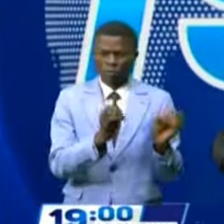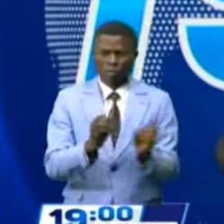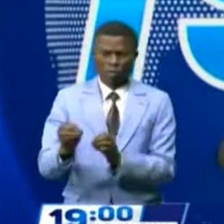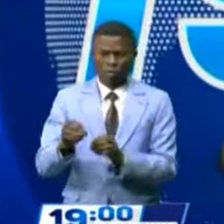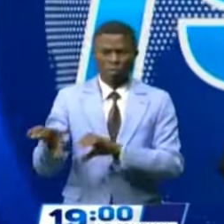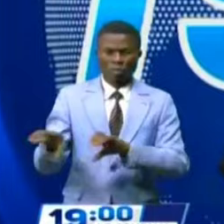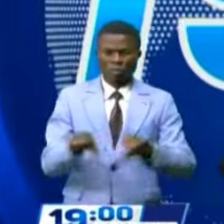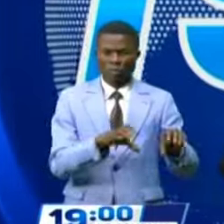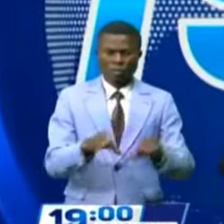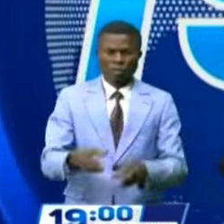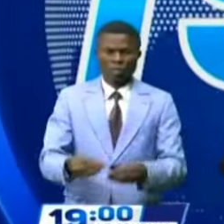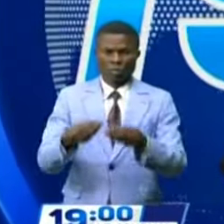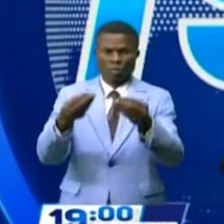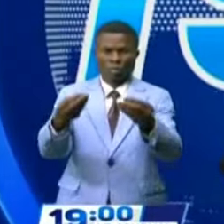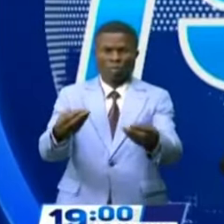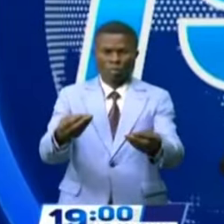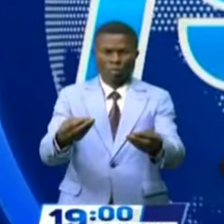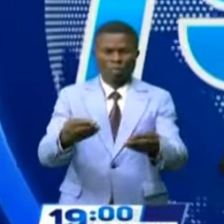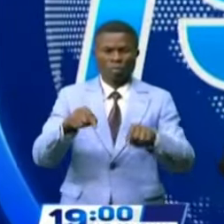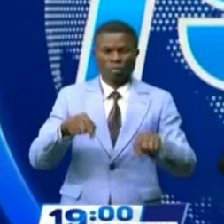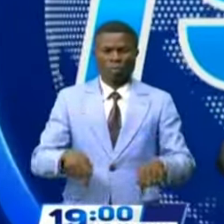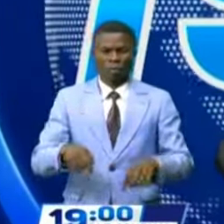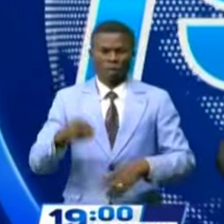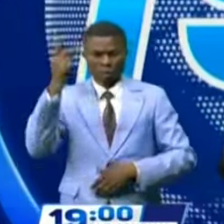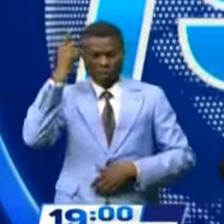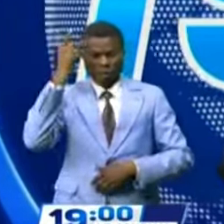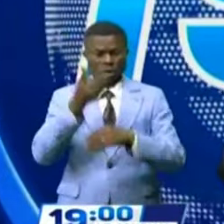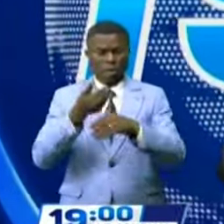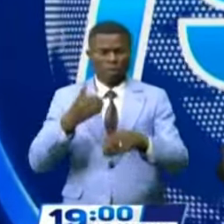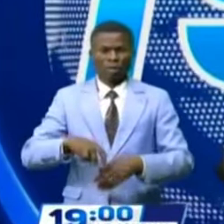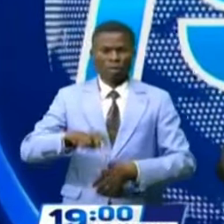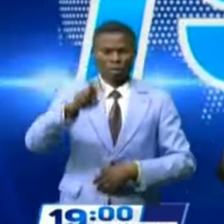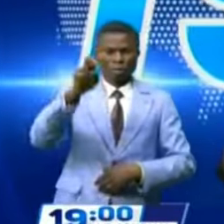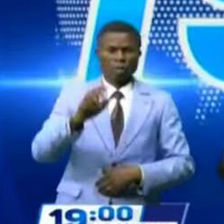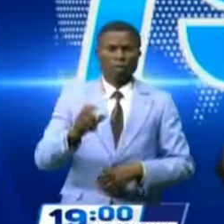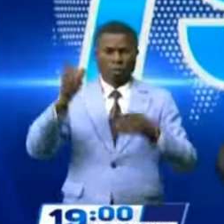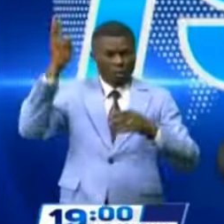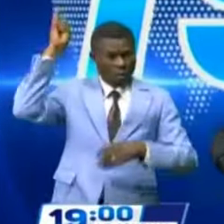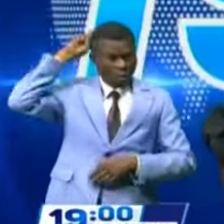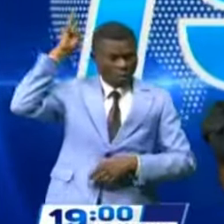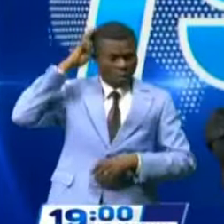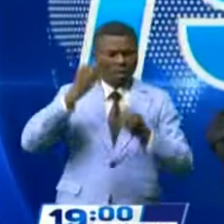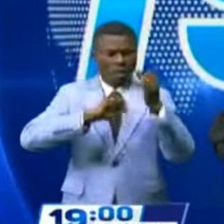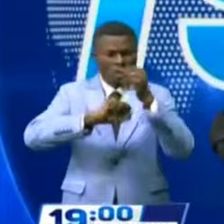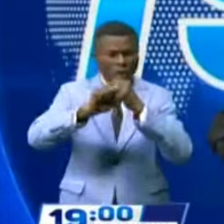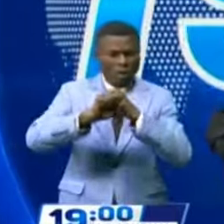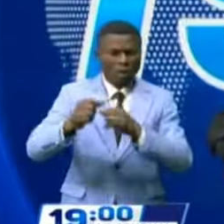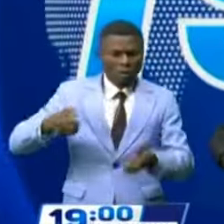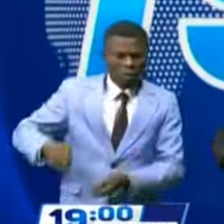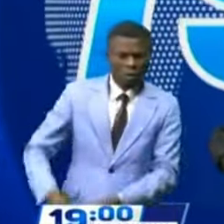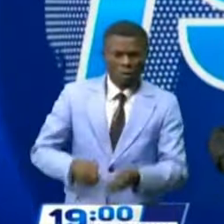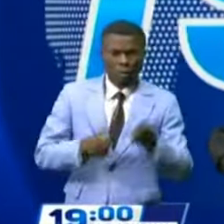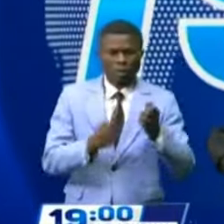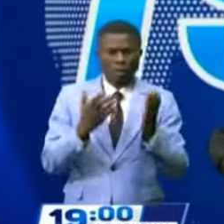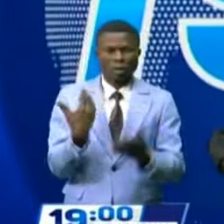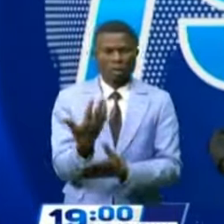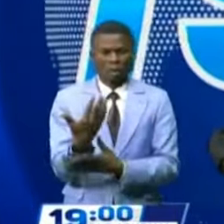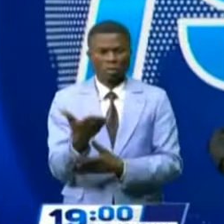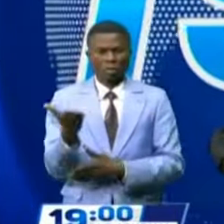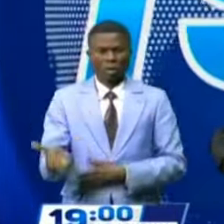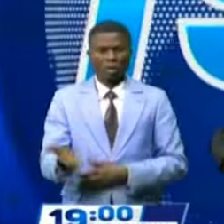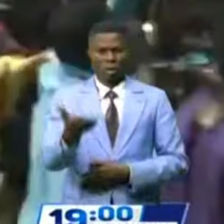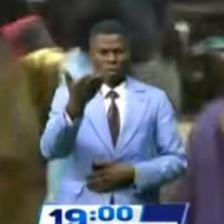la cérémonie de remise reprise à Kinshasa avant de se rendre à Kolwezi pour mobiliser les creuseurs artisanaux et